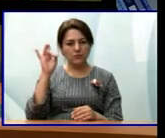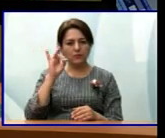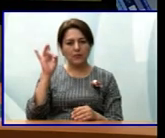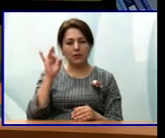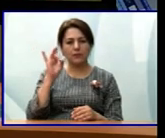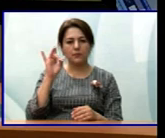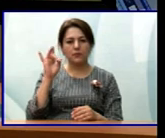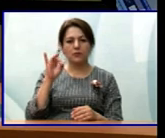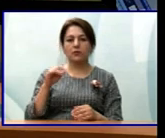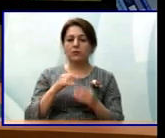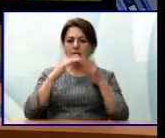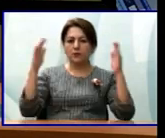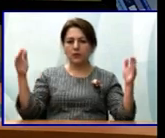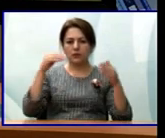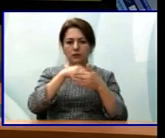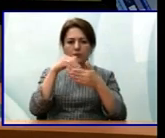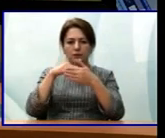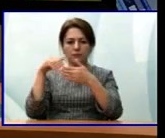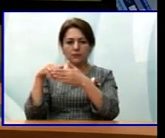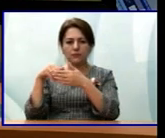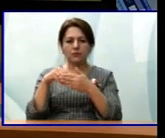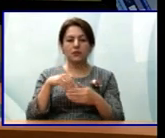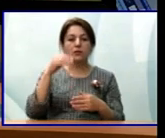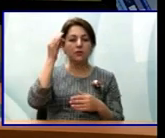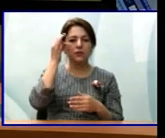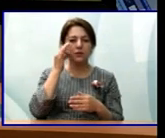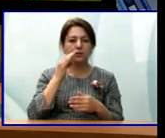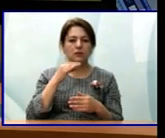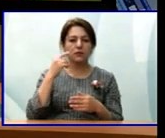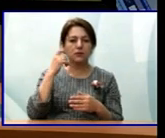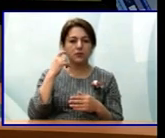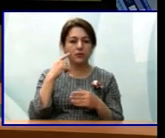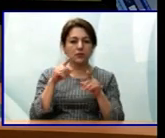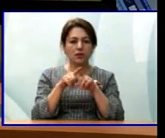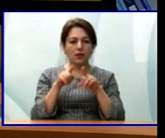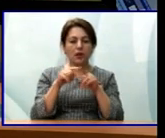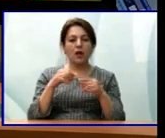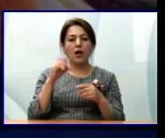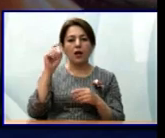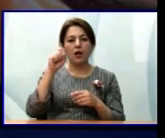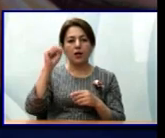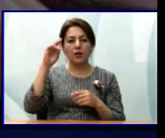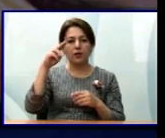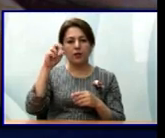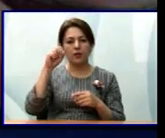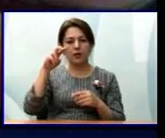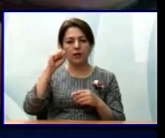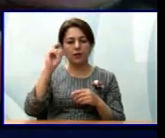Respublikamizda keng miqyosda ekiladigan shirindan shakar, xandalak,